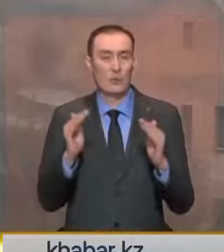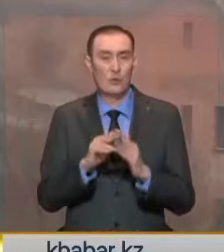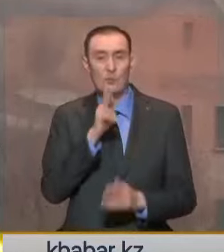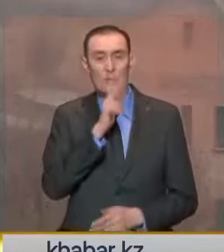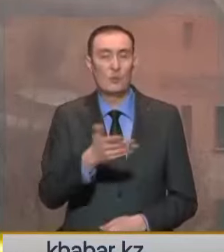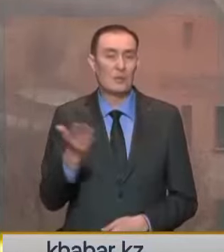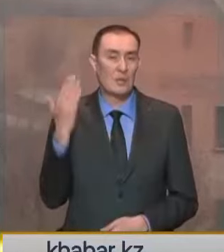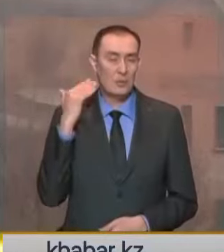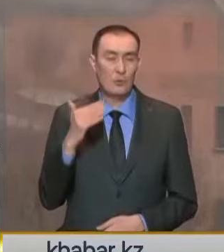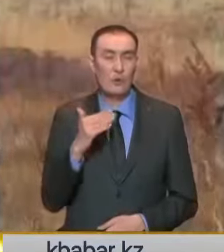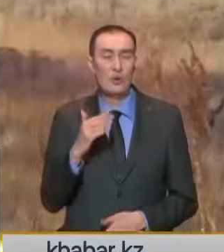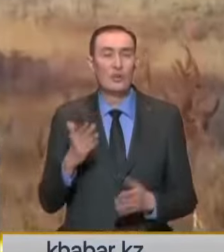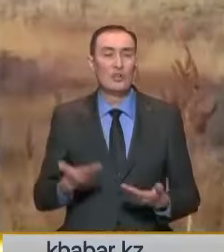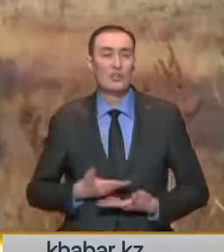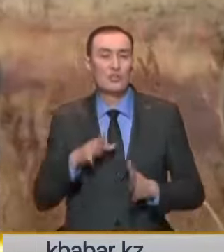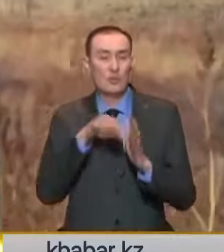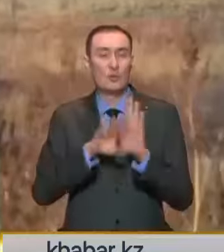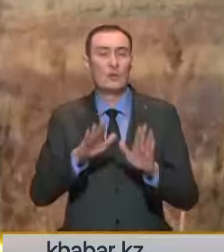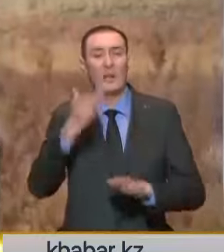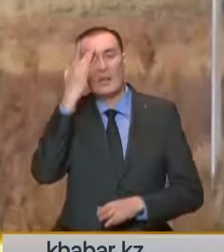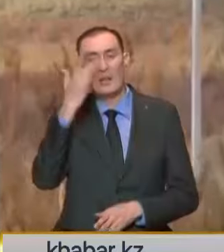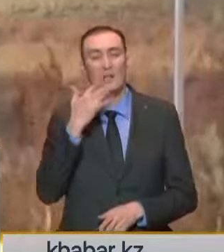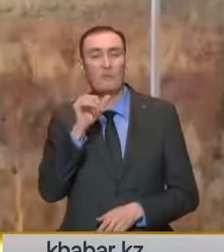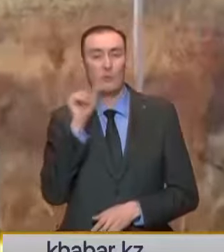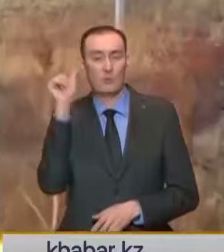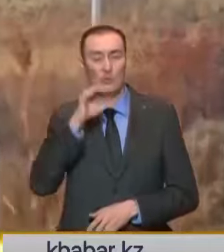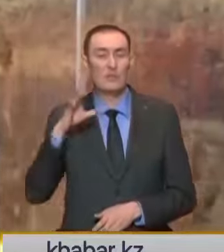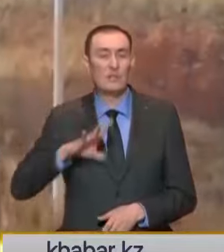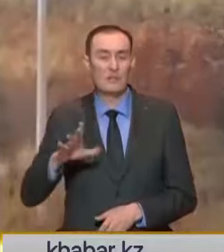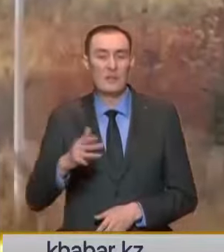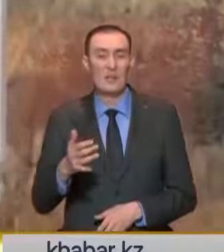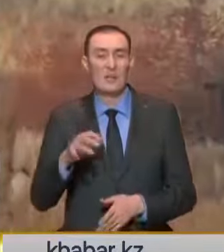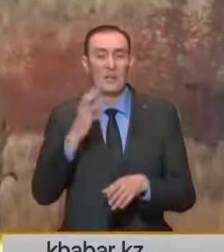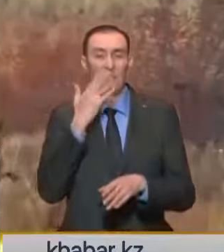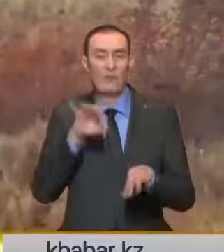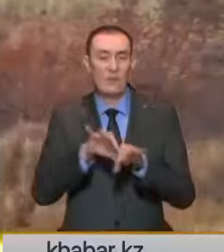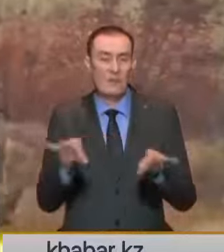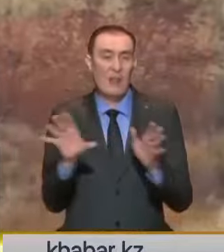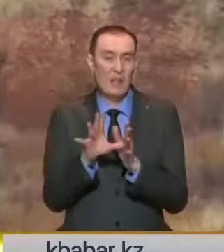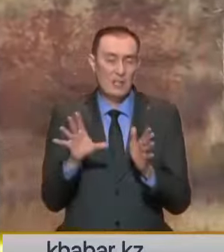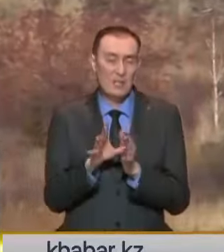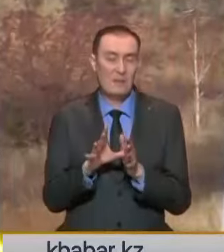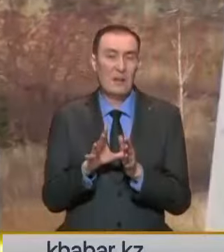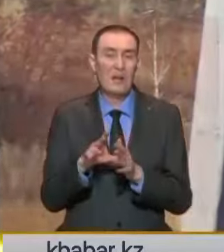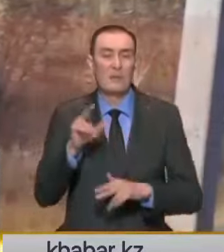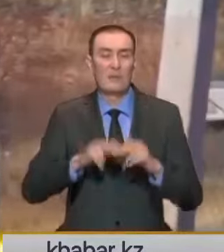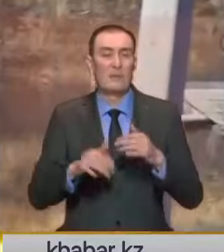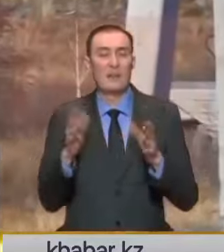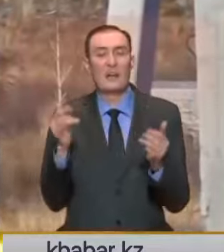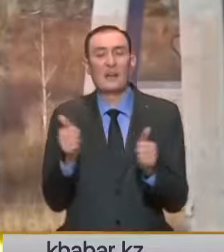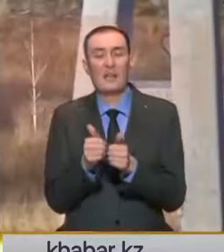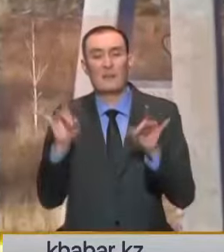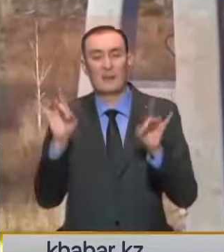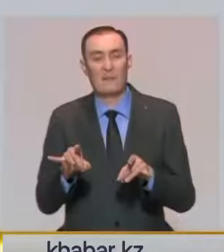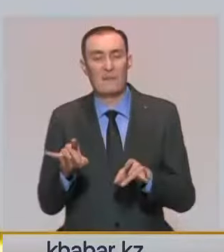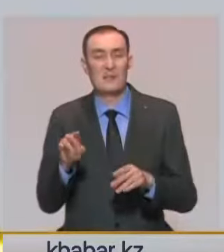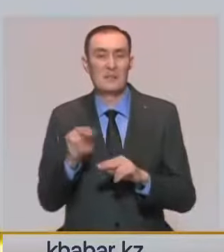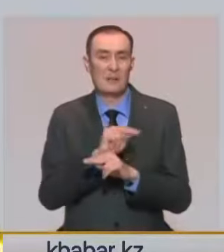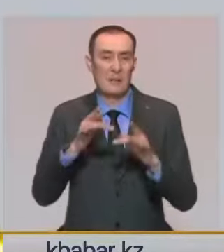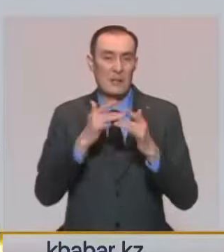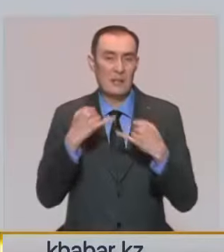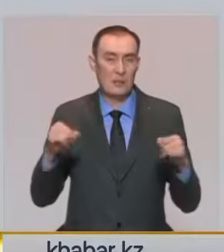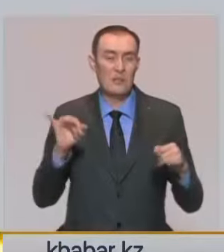3 года назад, но заехали лишь прошлым летом. Так и не дождавшись централизованных сетей, электричество протянули от кафе на дороге. Сами провели линию